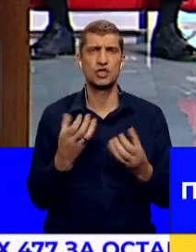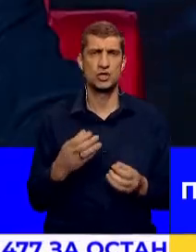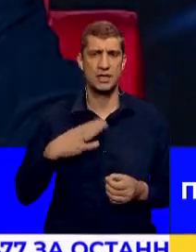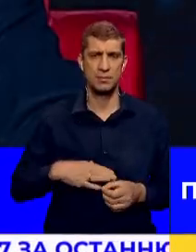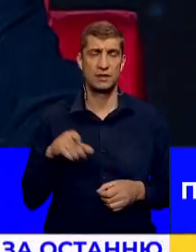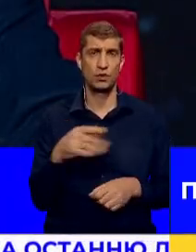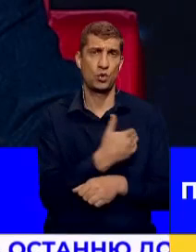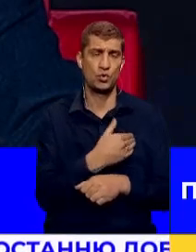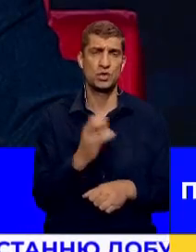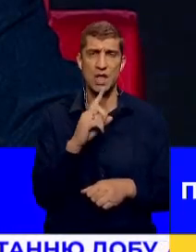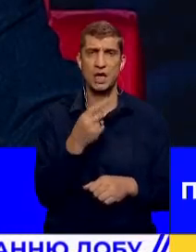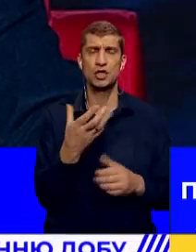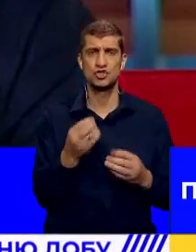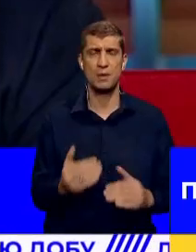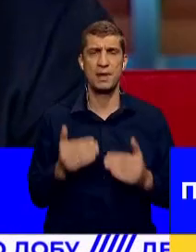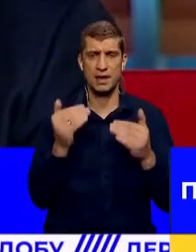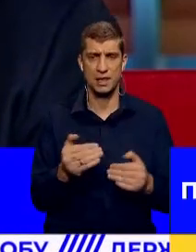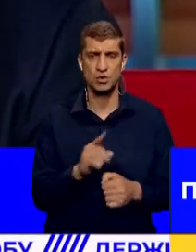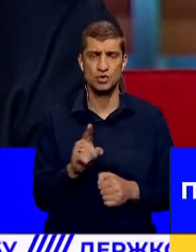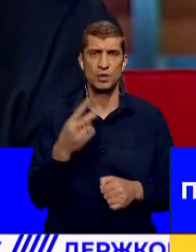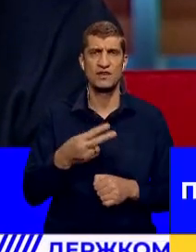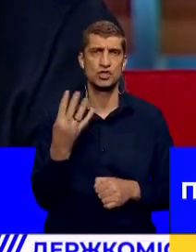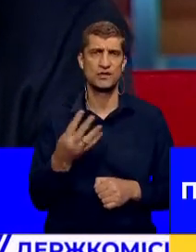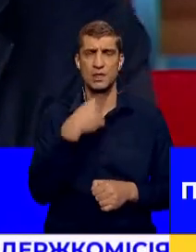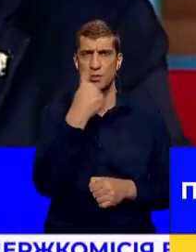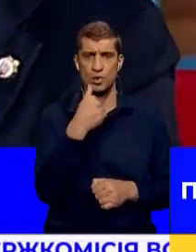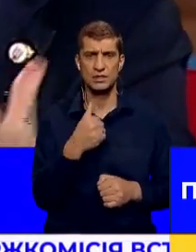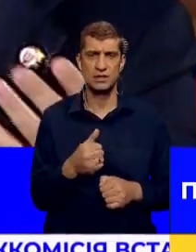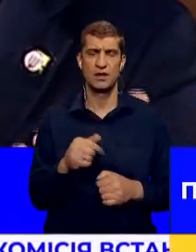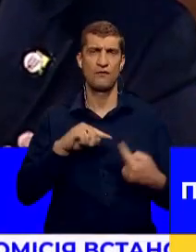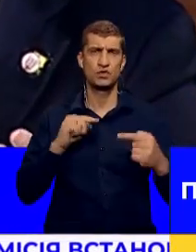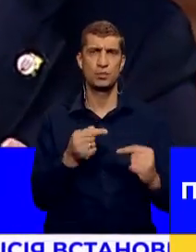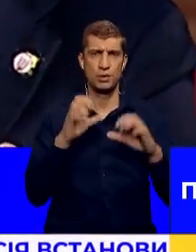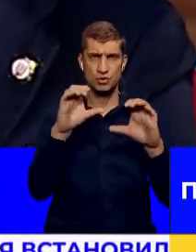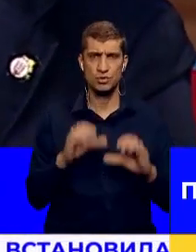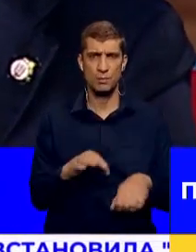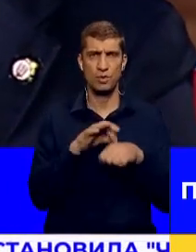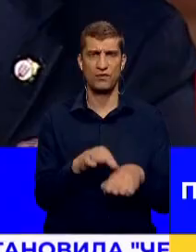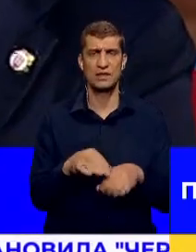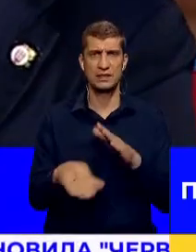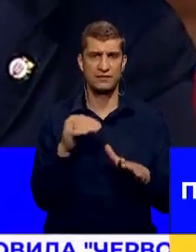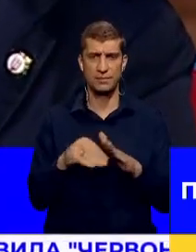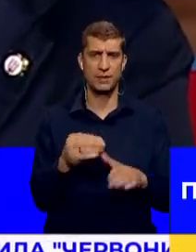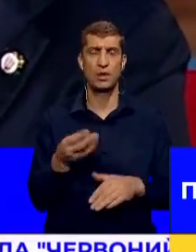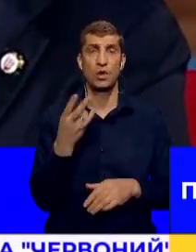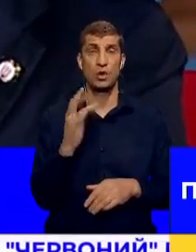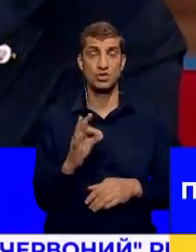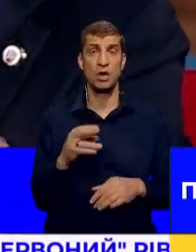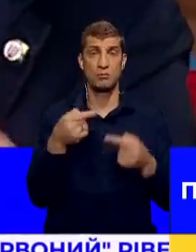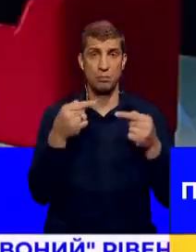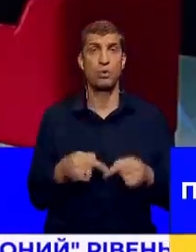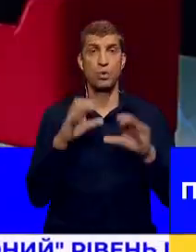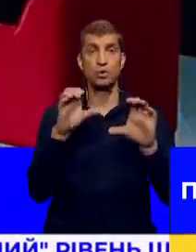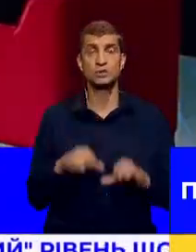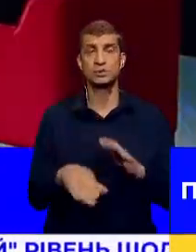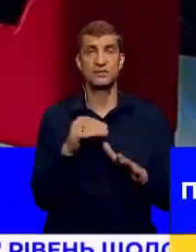терпіти? Вони хочуть на рік ще перенести, щоб у 24-му році всупереч Конституції проводити вибори. Хоча по Конституції вибори